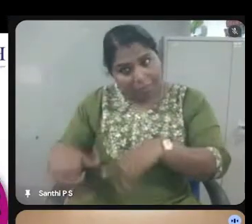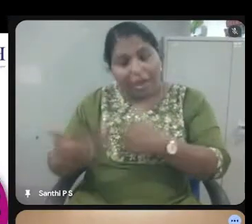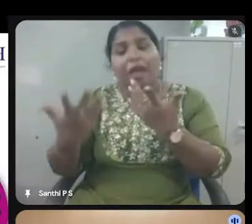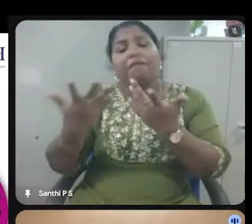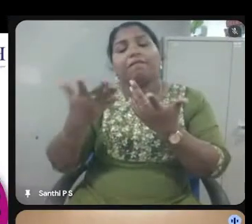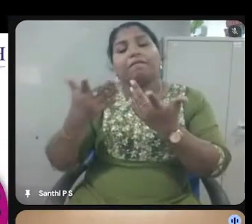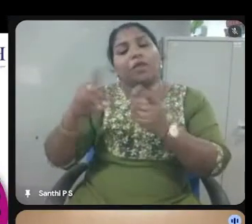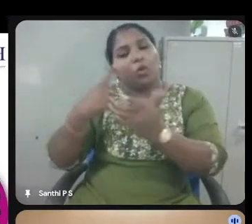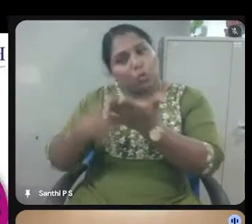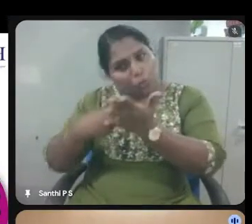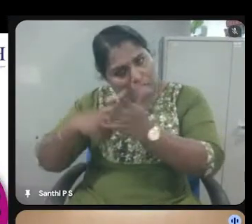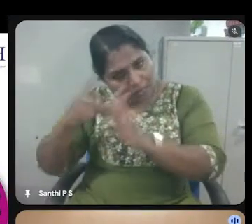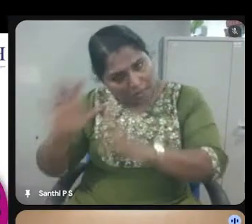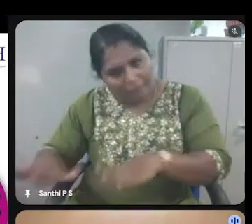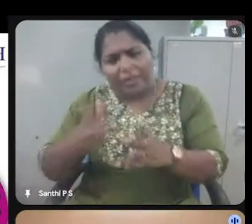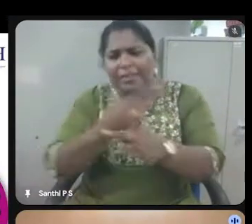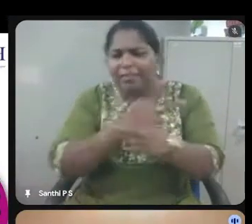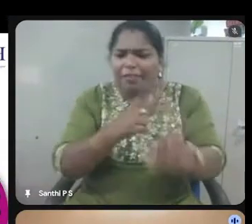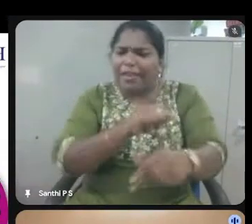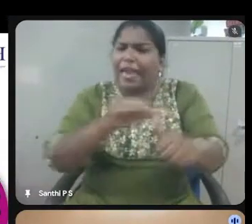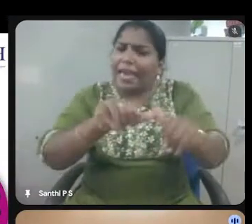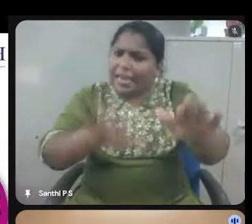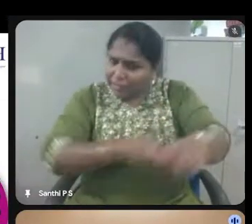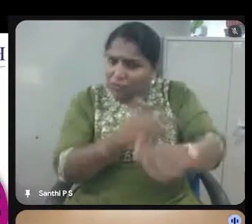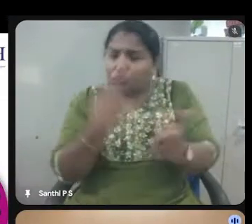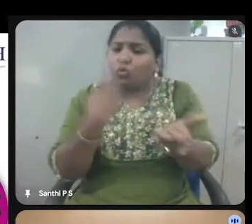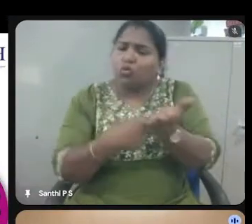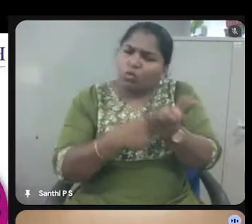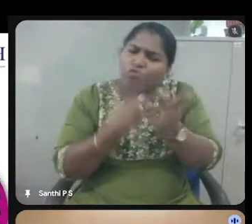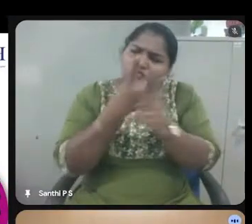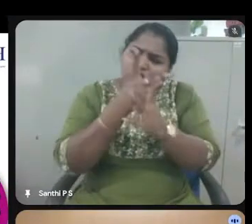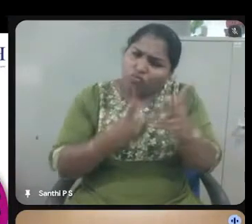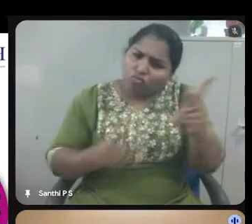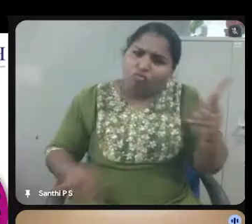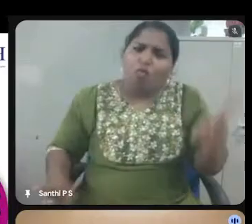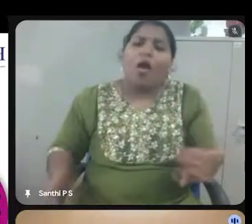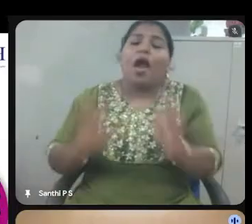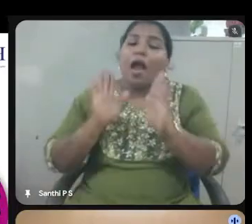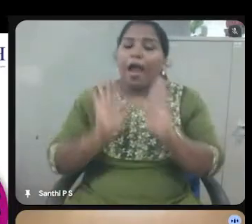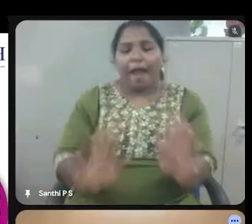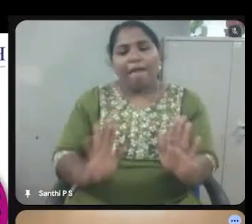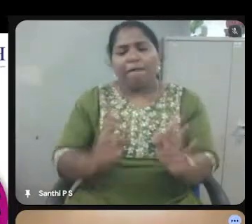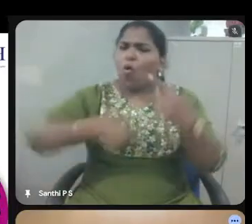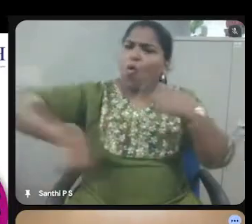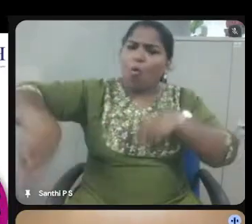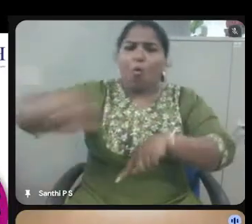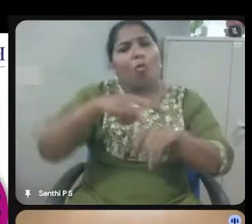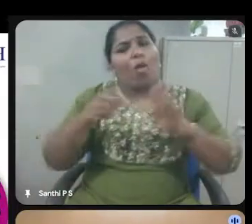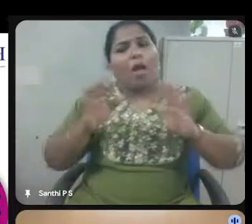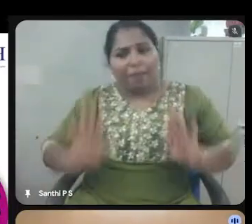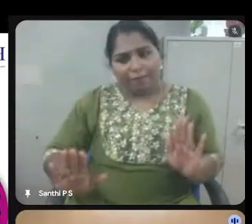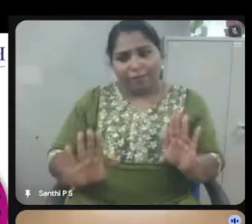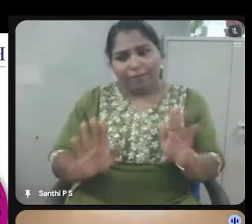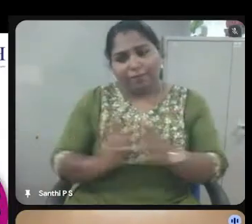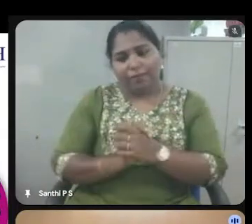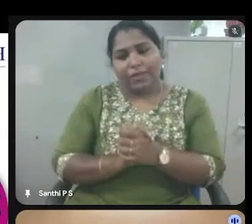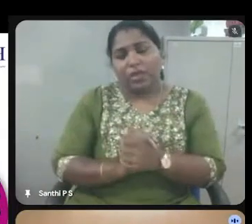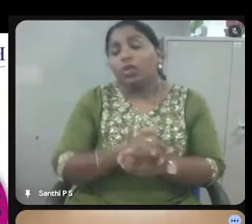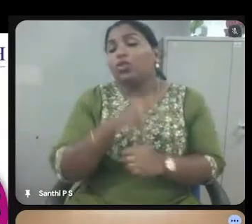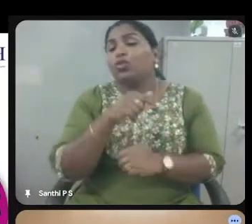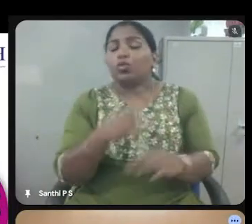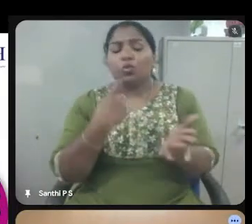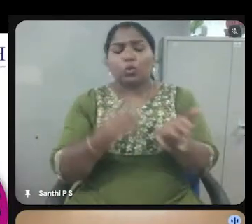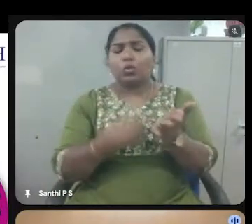എല്ലാ ഏജൻസീസും ഇത് സിമിലർ ഏകദേശം ഇതുപോലത്തെ തന്നെ മാർഗനിർദ്ദേശങ്ങളാണ് തന്നിരിക്കുന്നത്. അപ്പൊ ഇങ്ങനെ നിർദ്ദേശങ്ങൾ